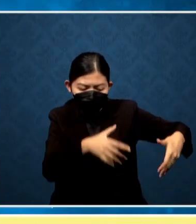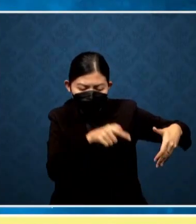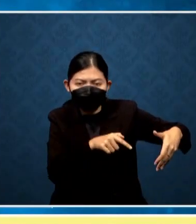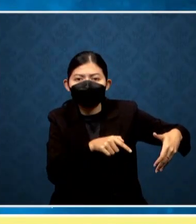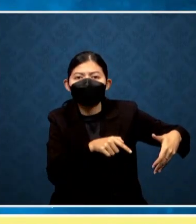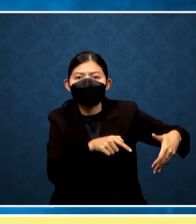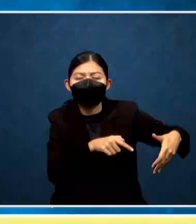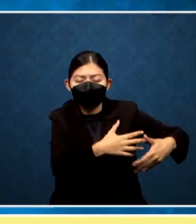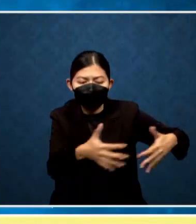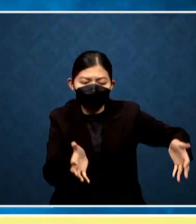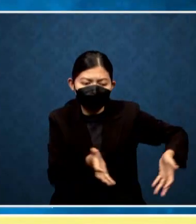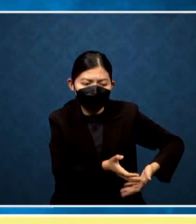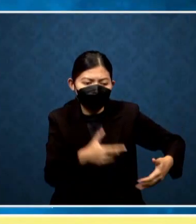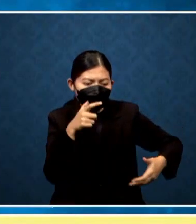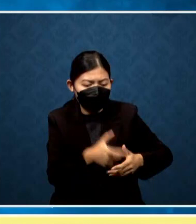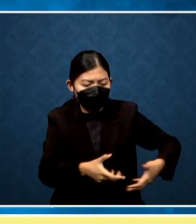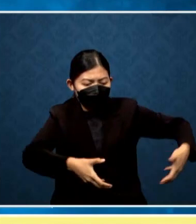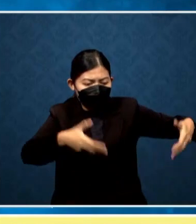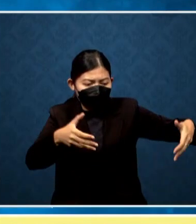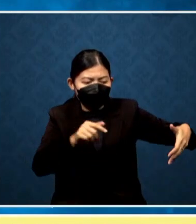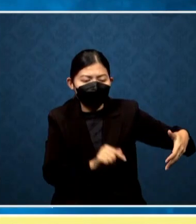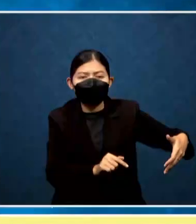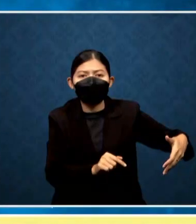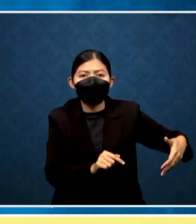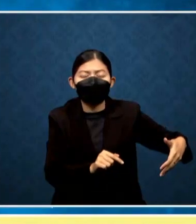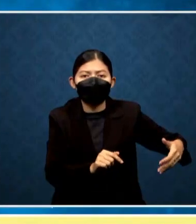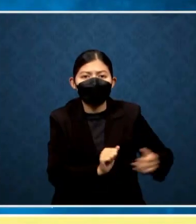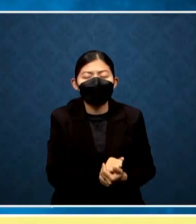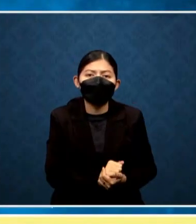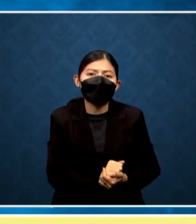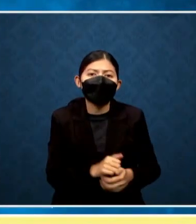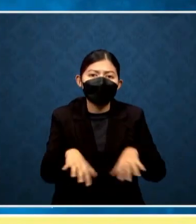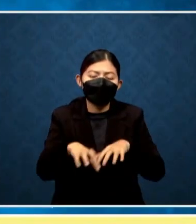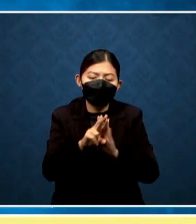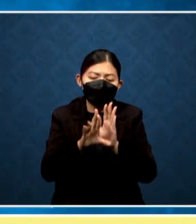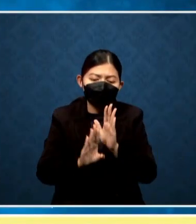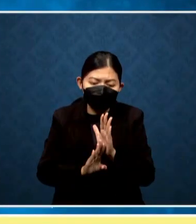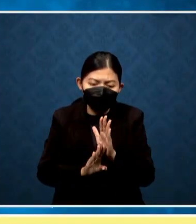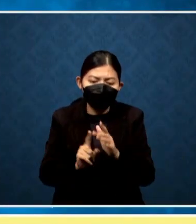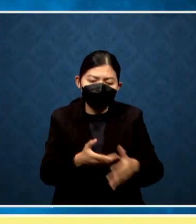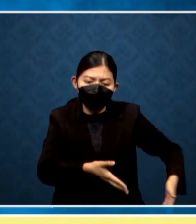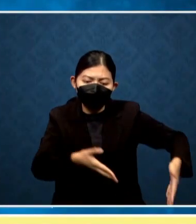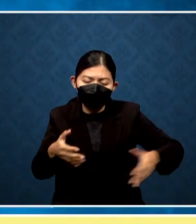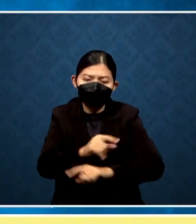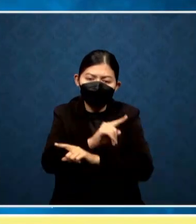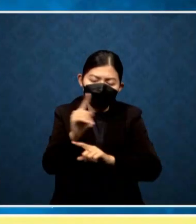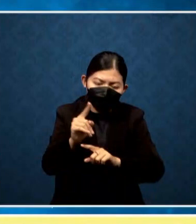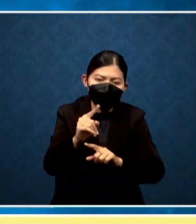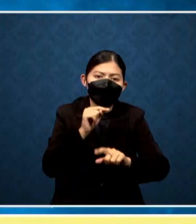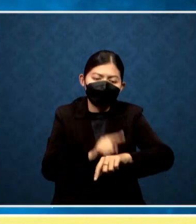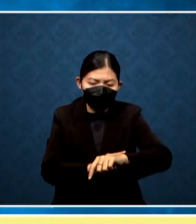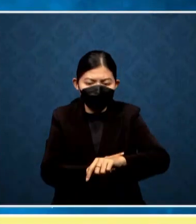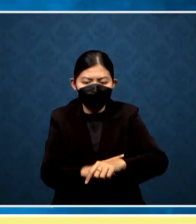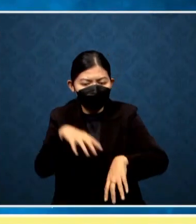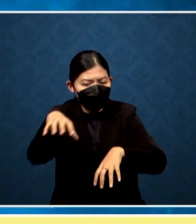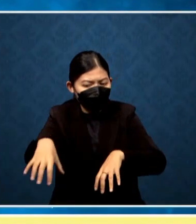ดหาพัชนะลองรับให้เพีงพอทางขยะต่ๆการจัดระบบเก็บขนตามวนเวลาสถานที่มีการก